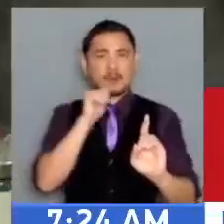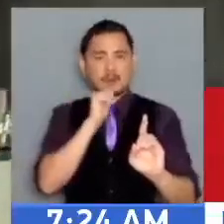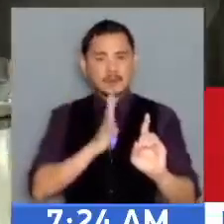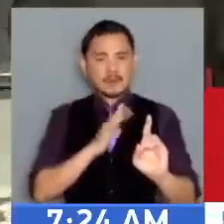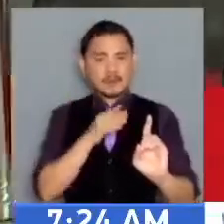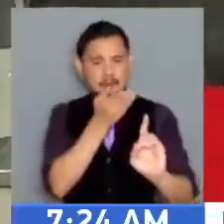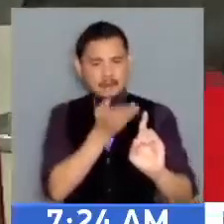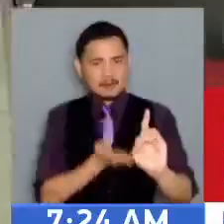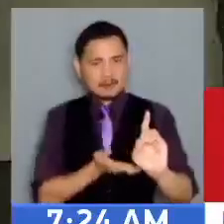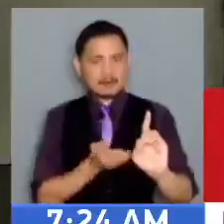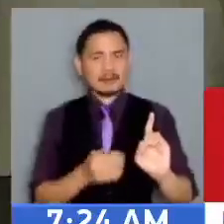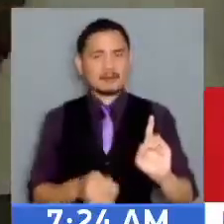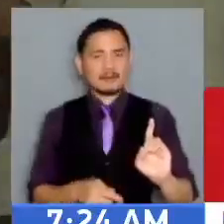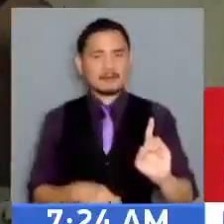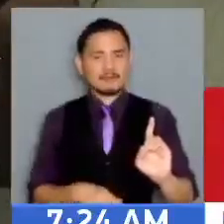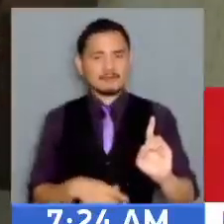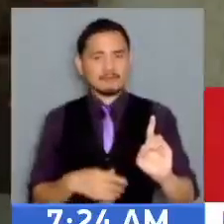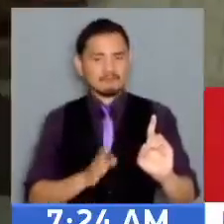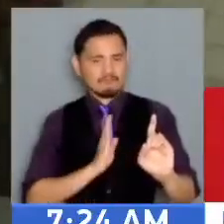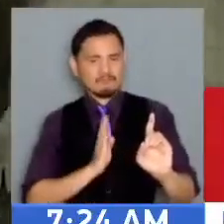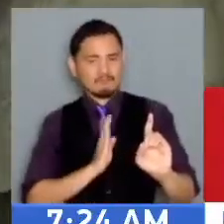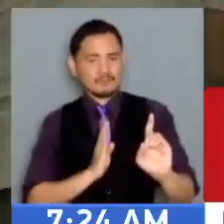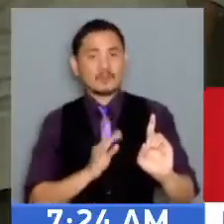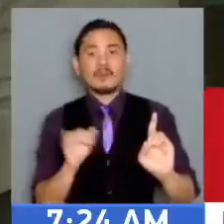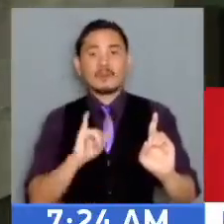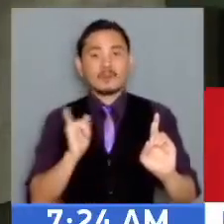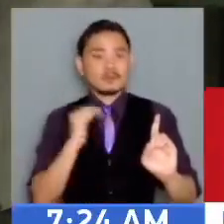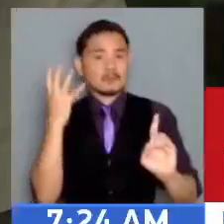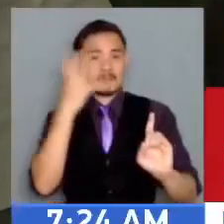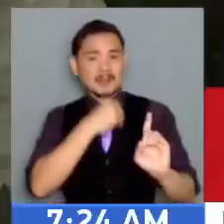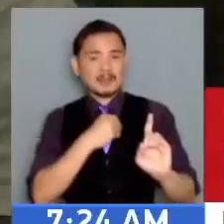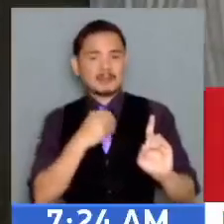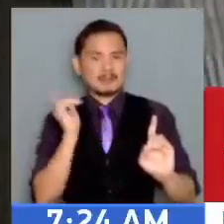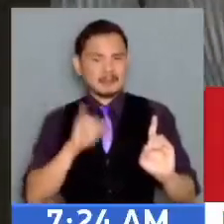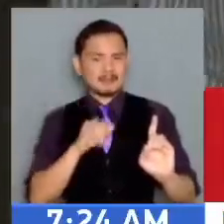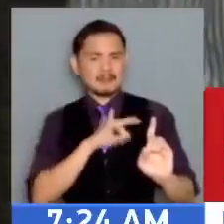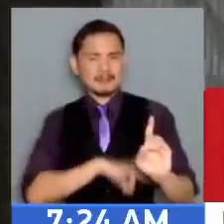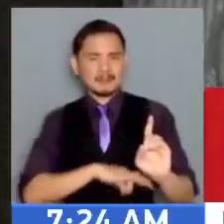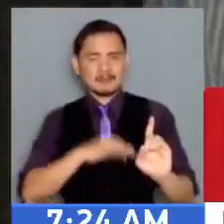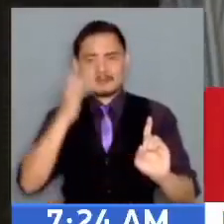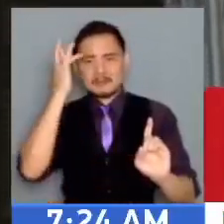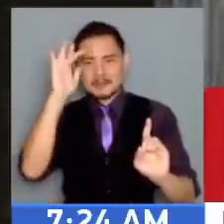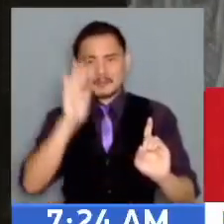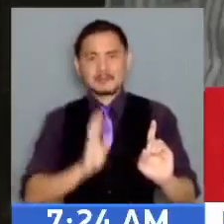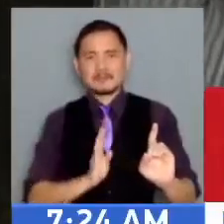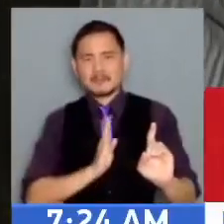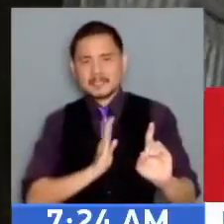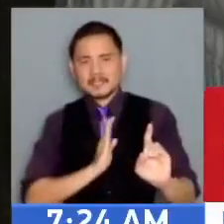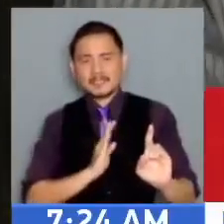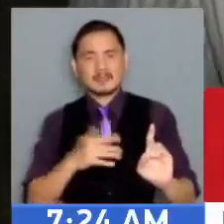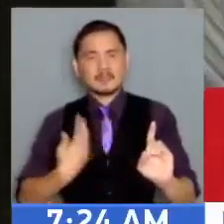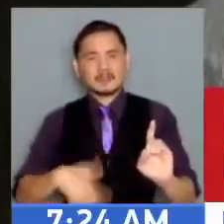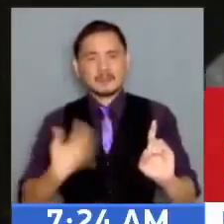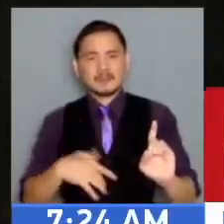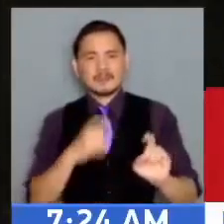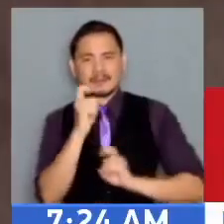ba? Bonus na lang yung maganda. Oo, bonus na lang yun. Matalino, mabait, diba? Mapagbigay.